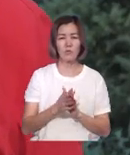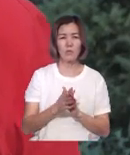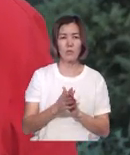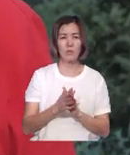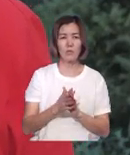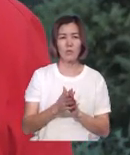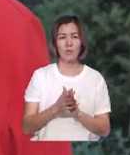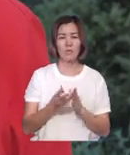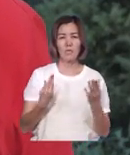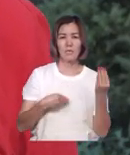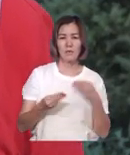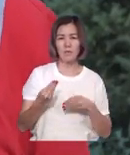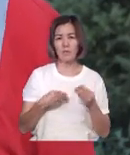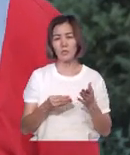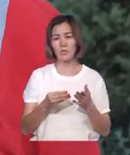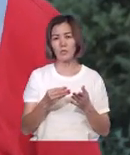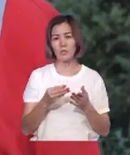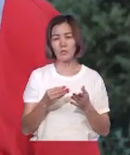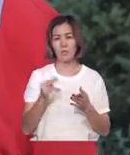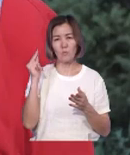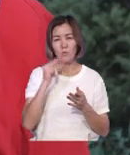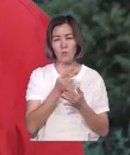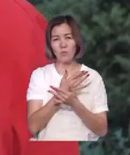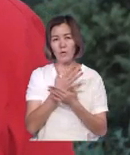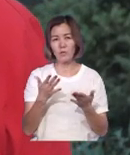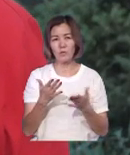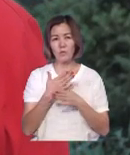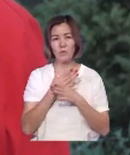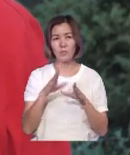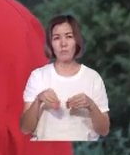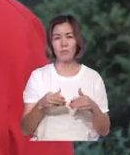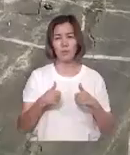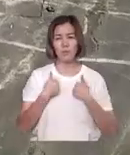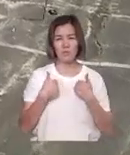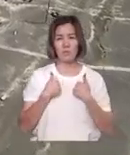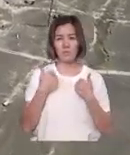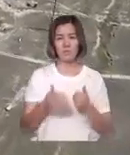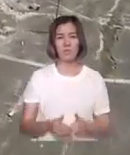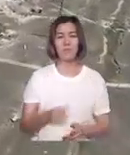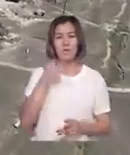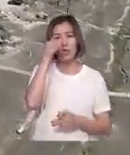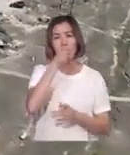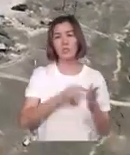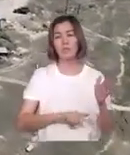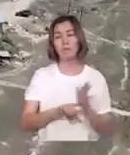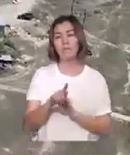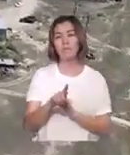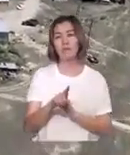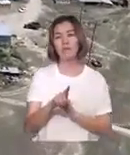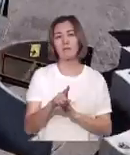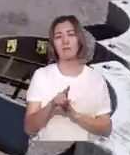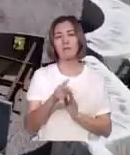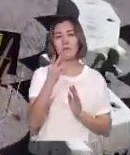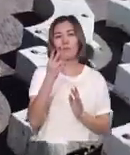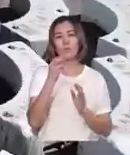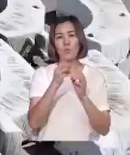киім кешектерін алуға, оқу құралдарын алуға деген біз көңіл бөлуге тырысамыз. Жыл басынан аудан экономикасына 12,5